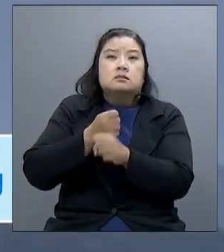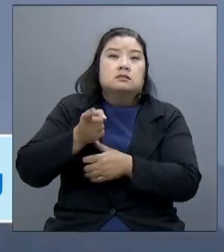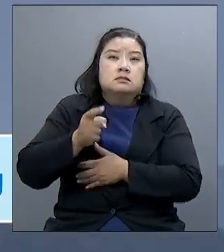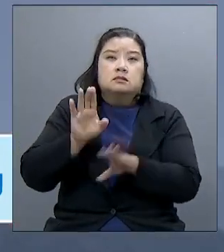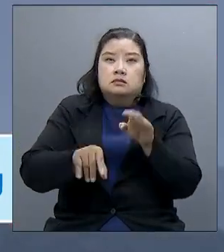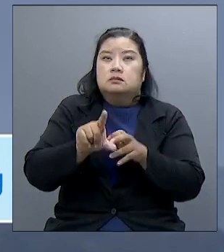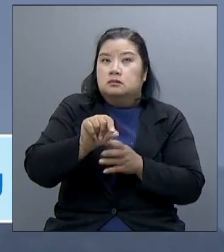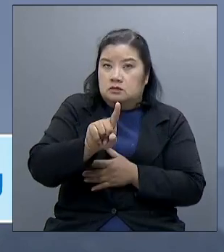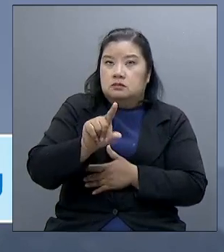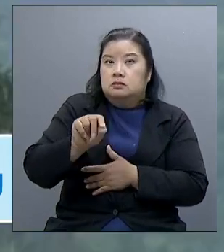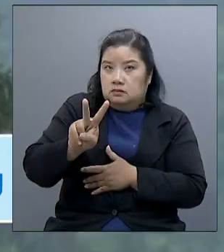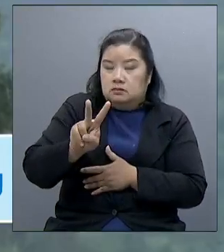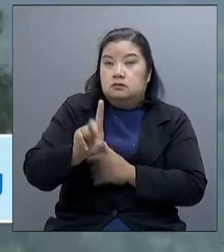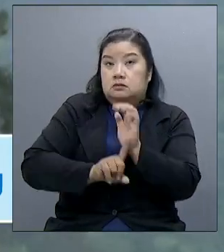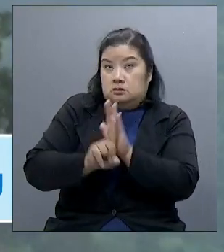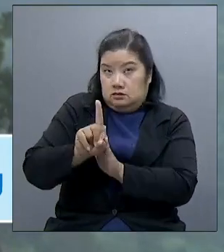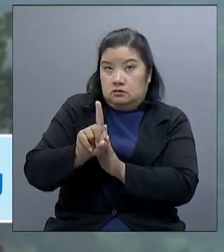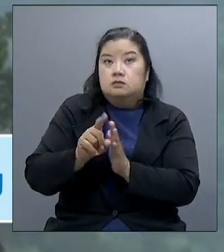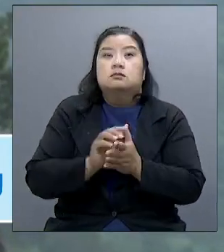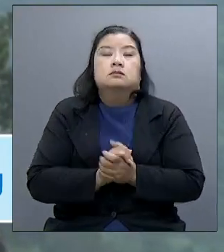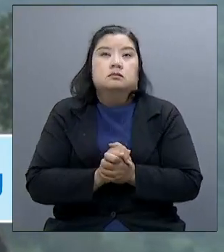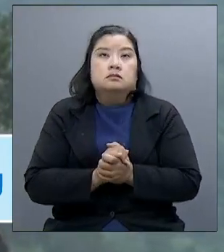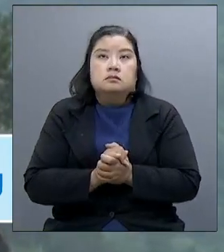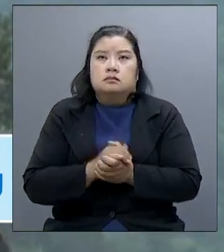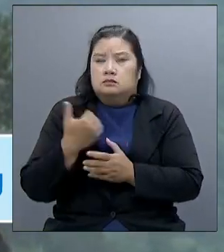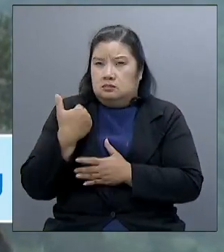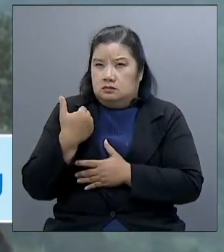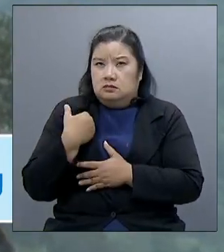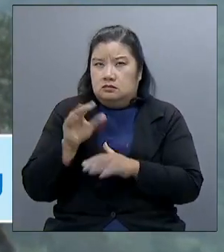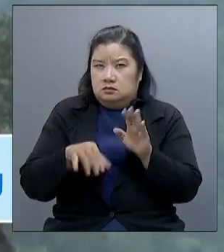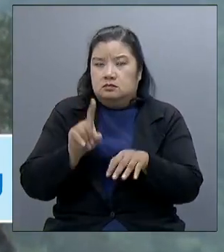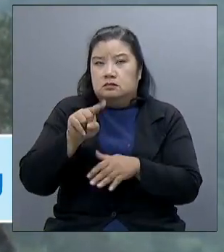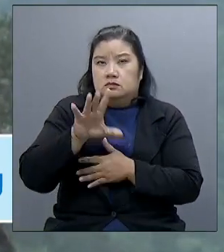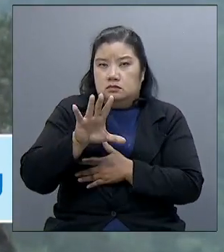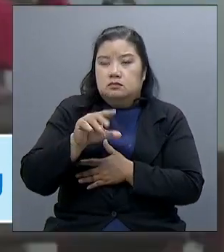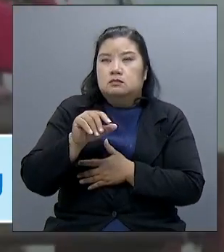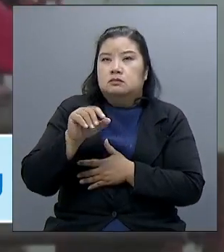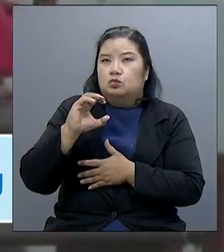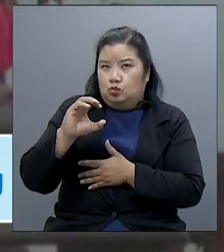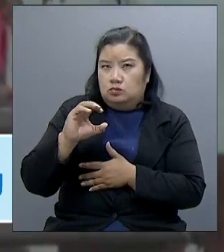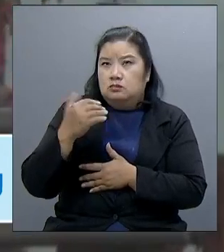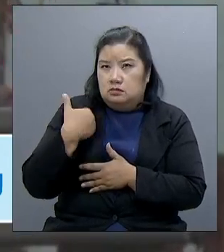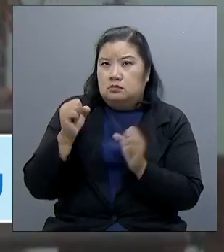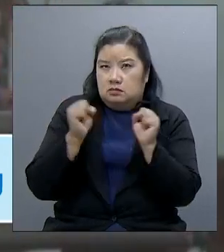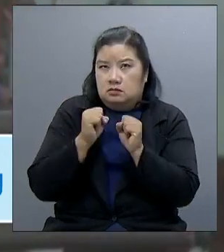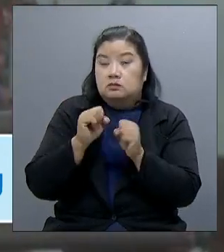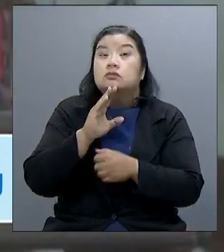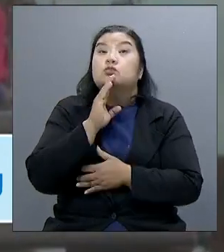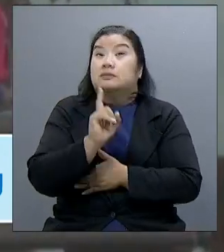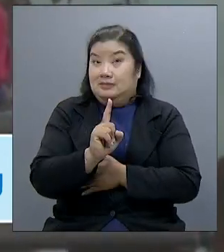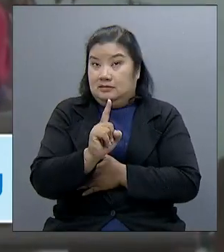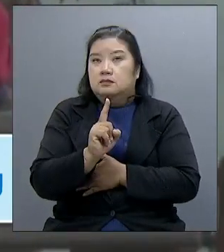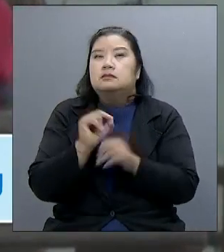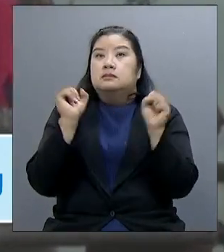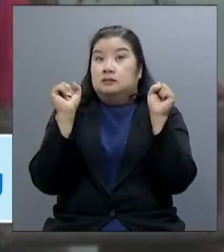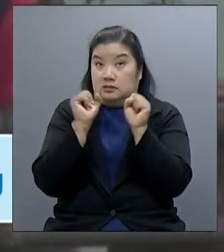ณ 21-22 องศาค ha sซ่กจะสูกวากคปัติประมาณ 1.5 โงษา c e sซึคาปักติเนี่ย ปัติเด